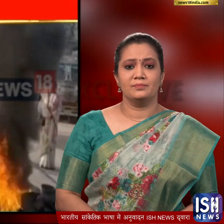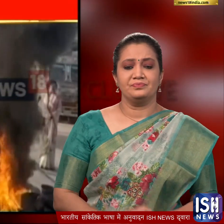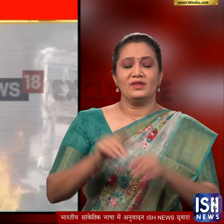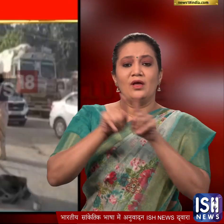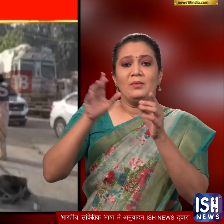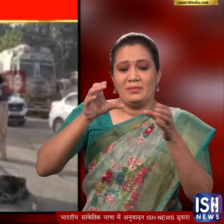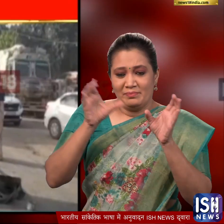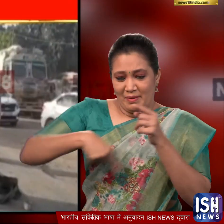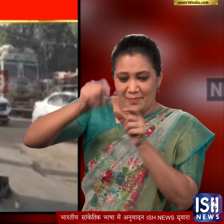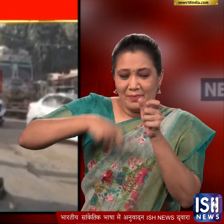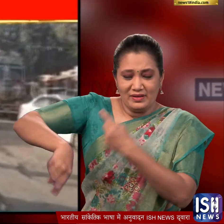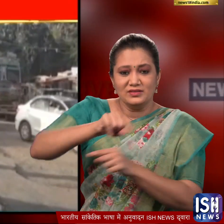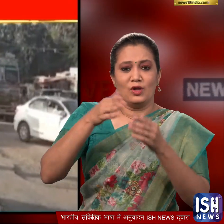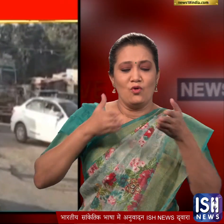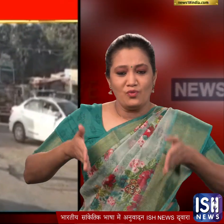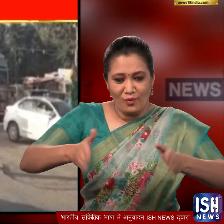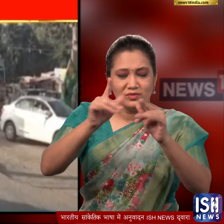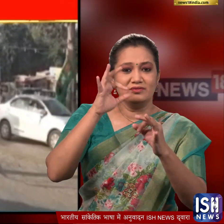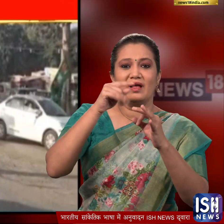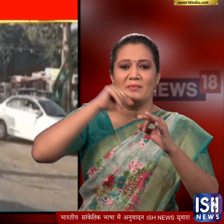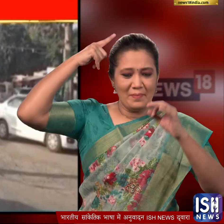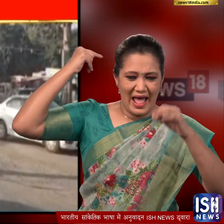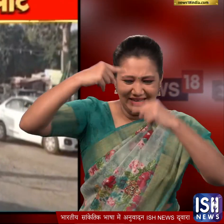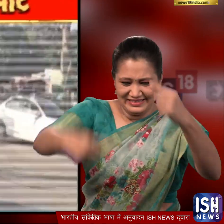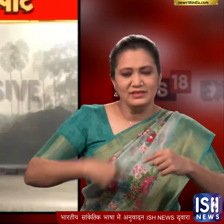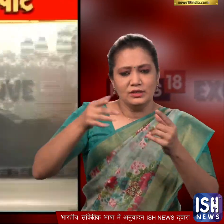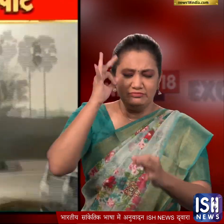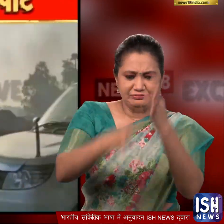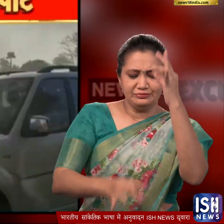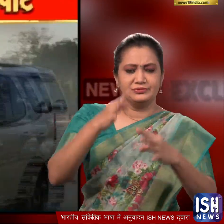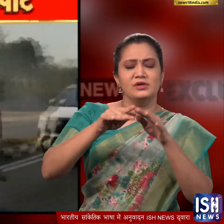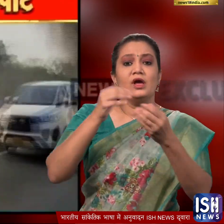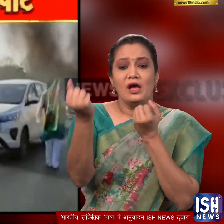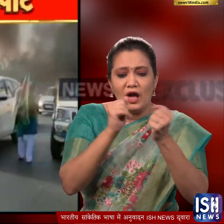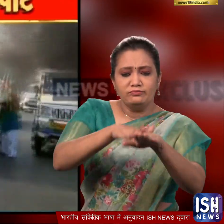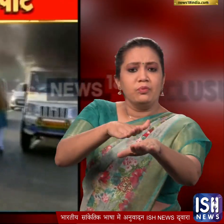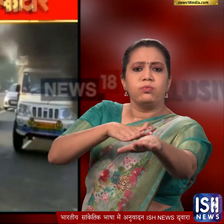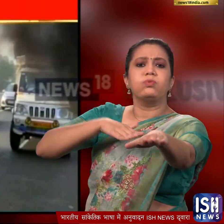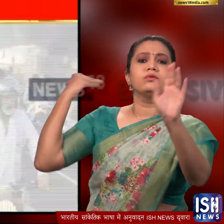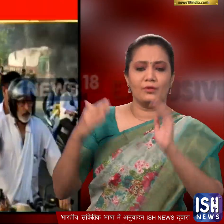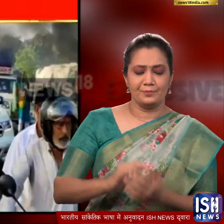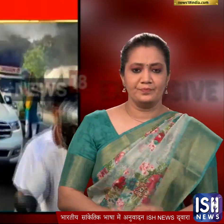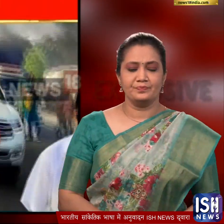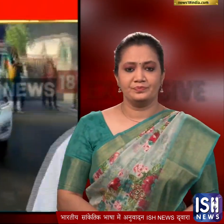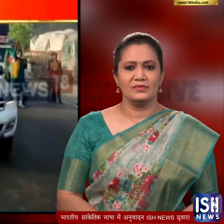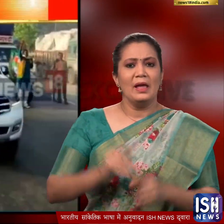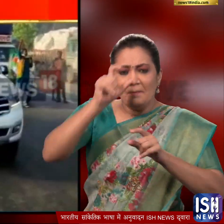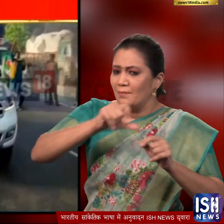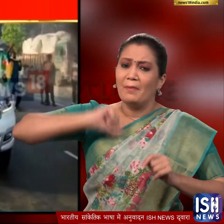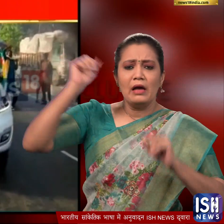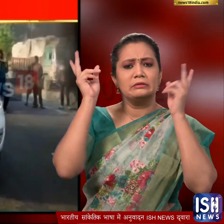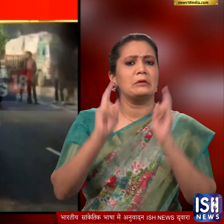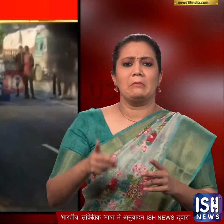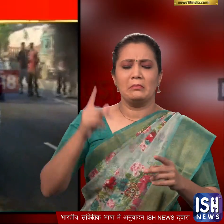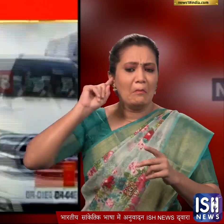एक तस्वीर में पार्टी के कार्यकर्ता रास्ते को बंद कर वहां टायर जलाते दिखाई दिए। इसकी वजह से वहां गाड़ियों की लंबी कतारें लग गईं, लेकिन प्रदर्शनकारियों पर